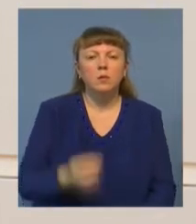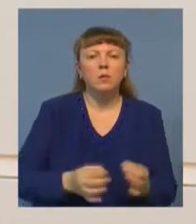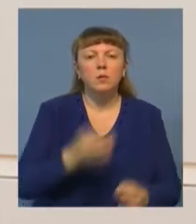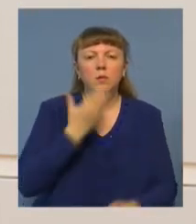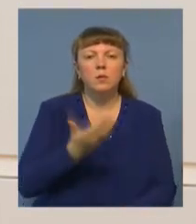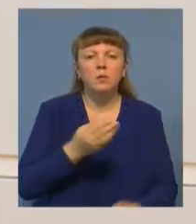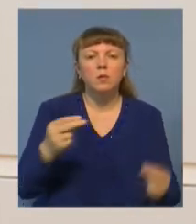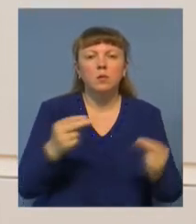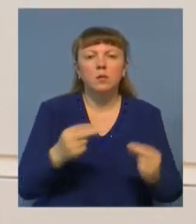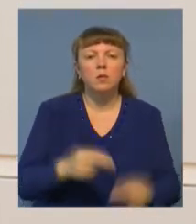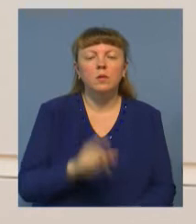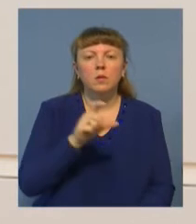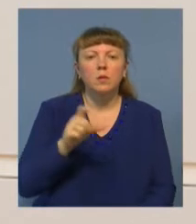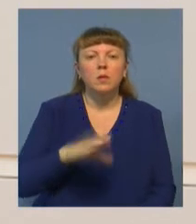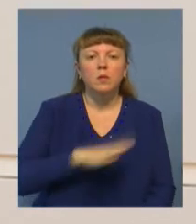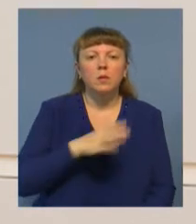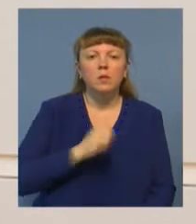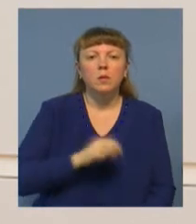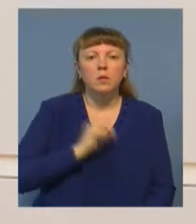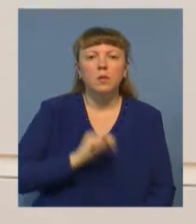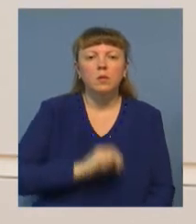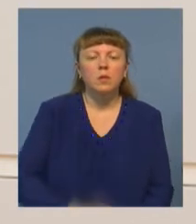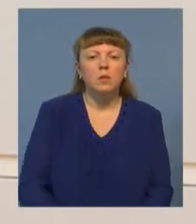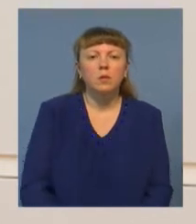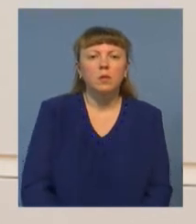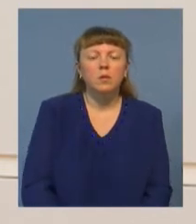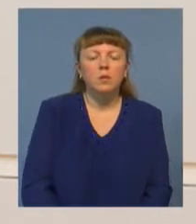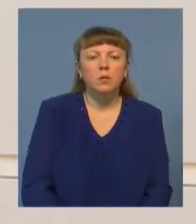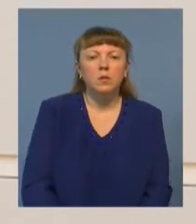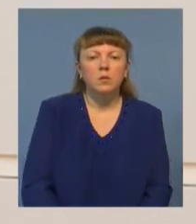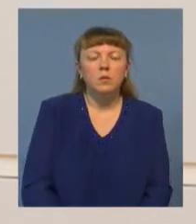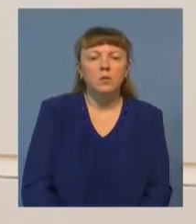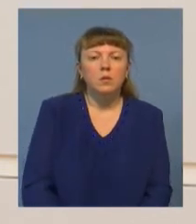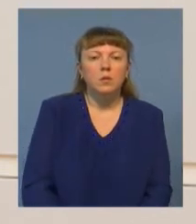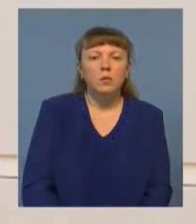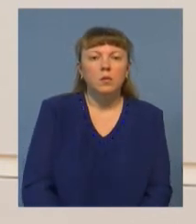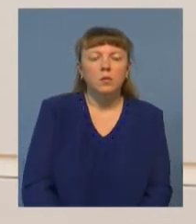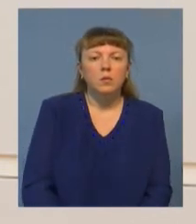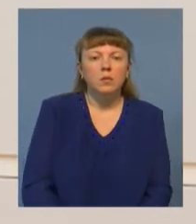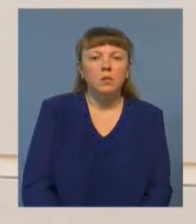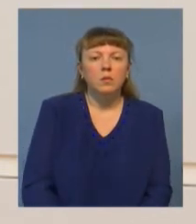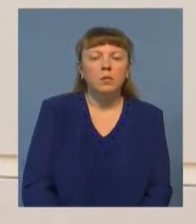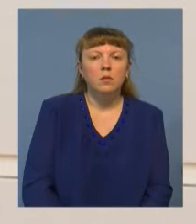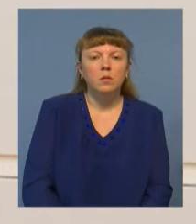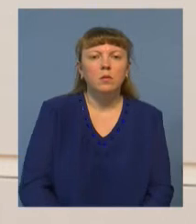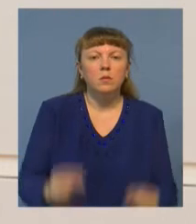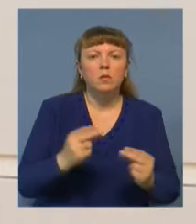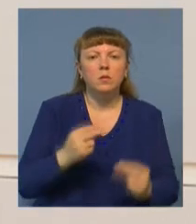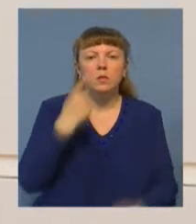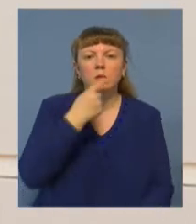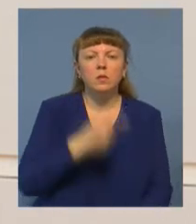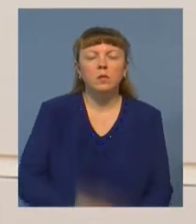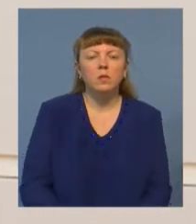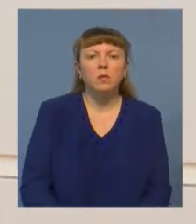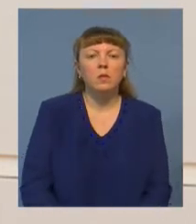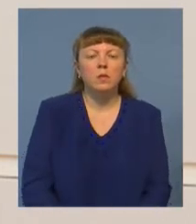опрашиваются свидетели. Коллеги бывшие. Да, коллеги. Ну вот данный факт свидетели. Свидетели должны быть лица,